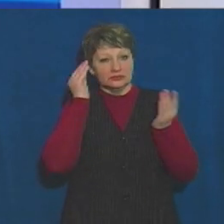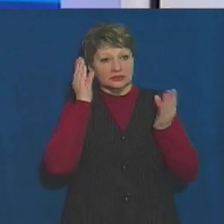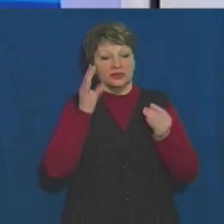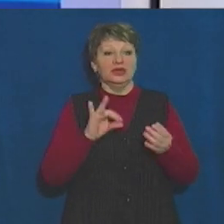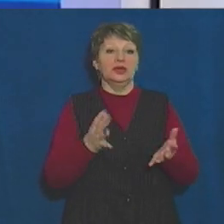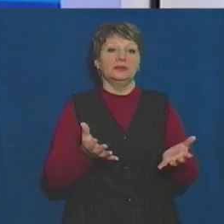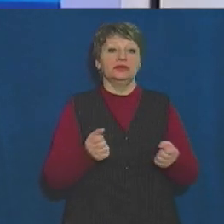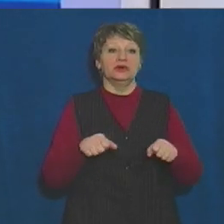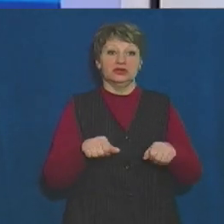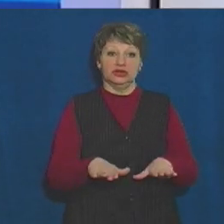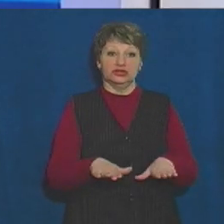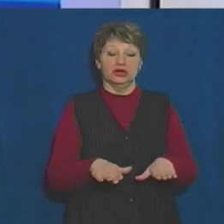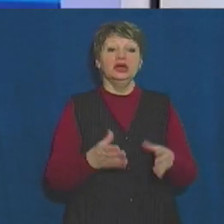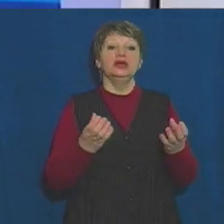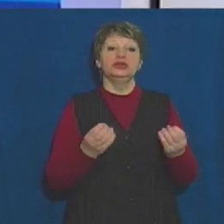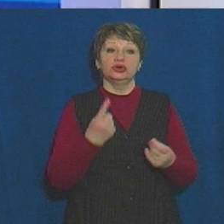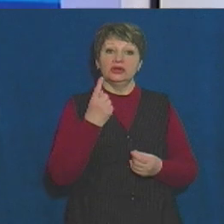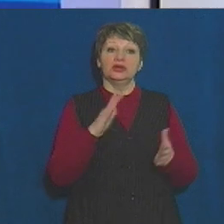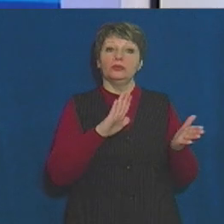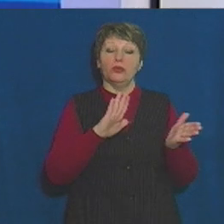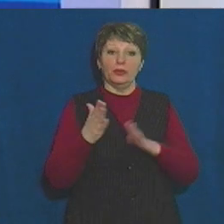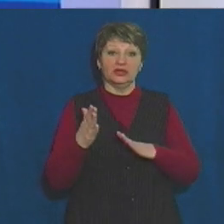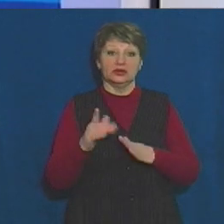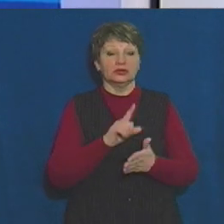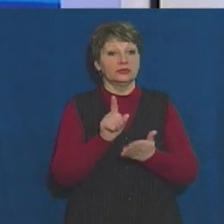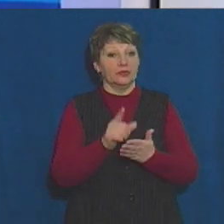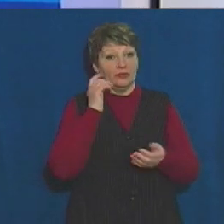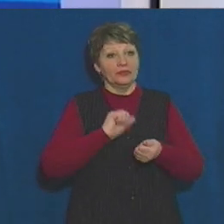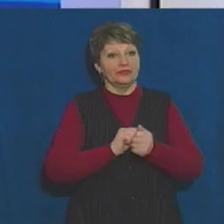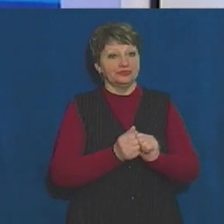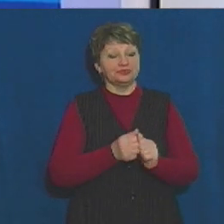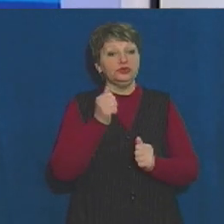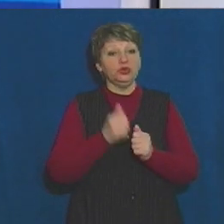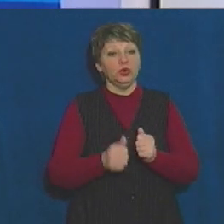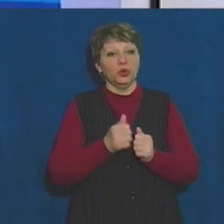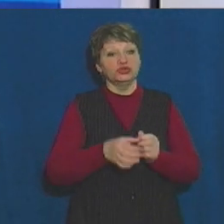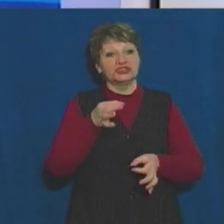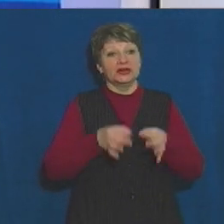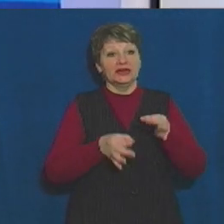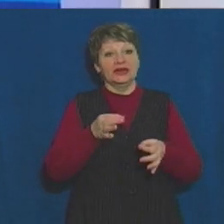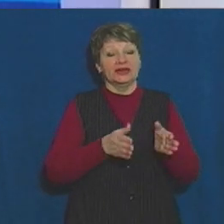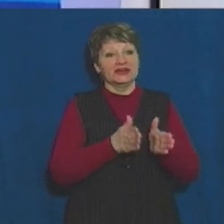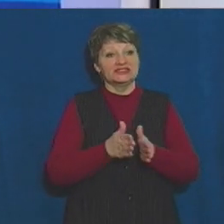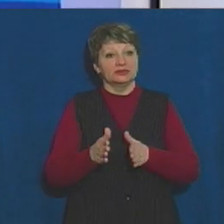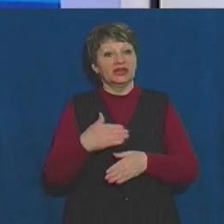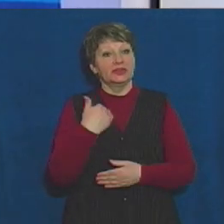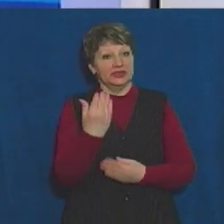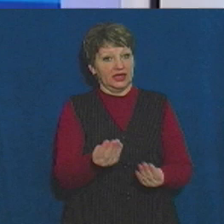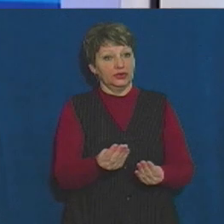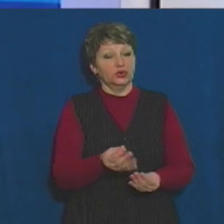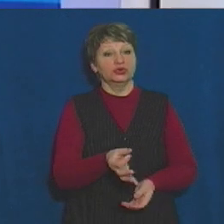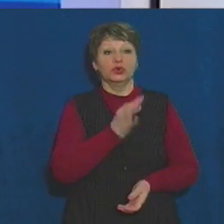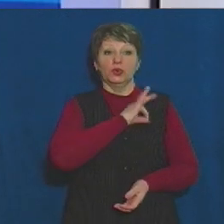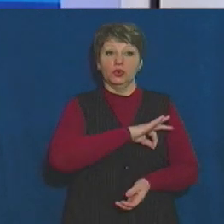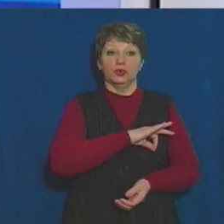рішення. І ще один момент ми маємо пам'ятати про те, що кожна екосистема, вона дає користь не лише, яка